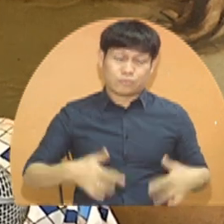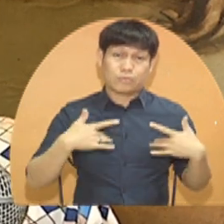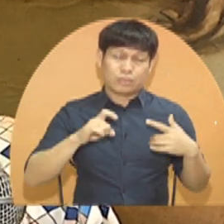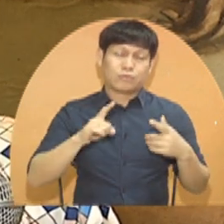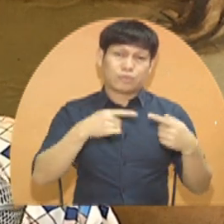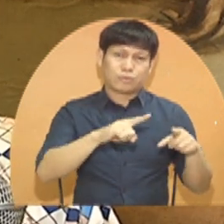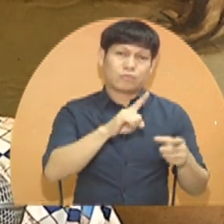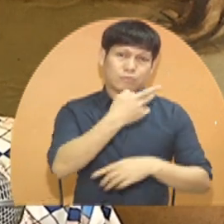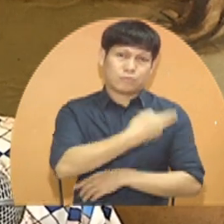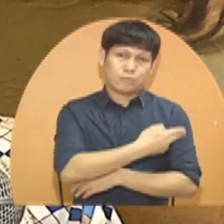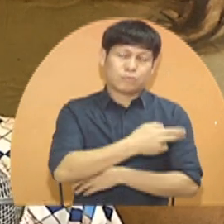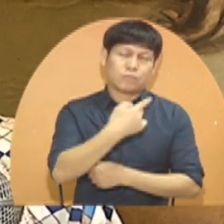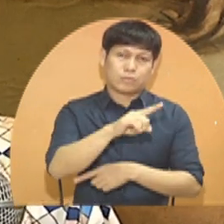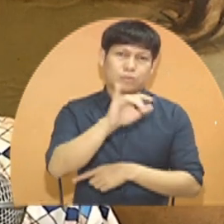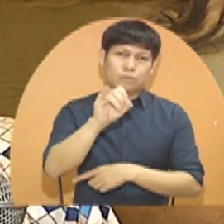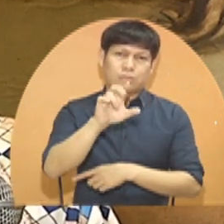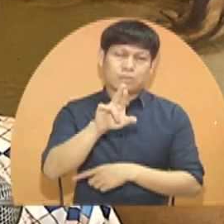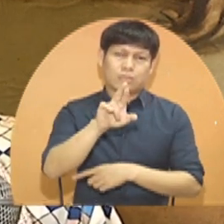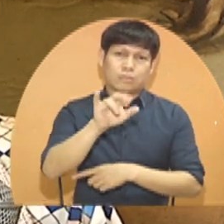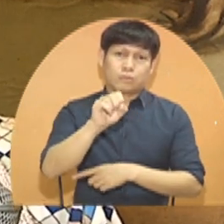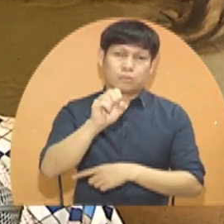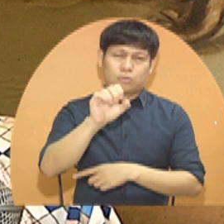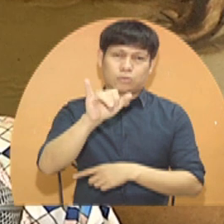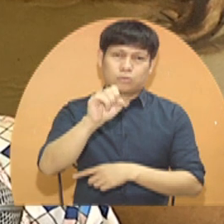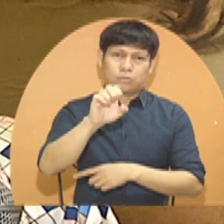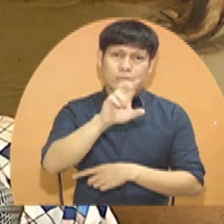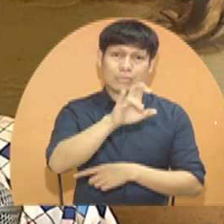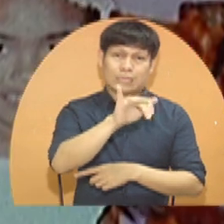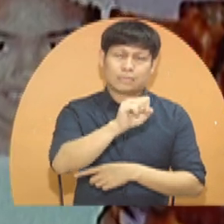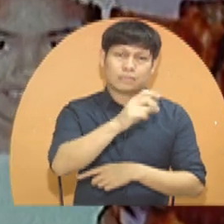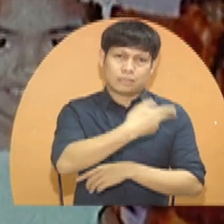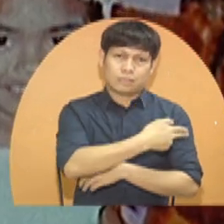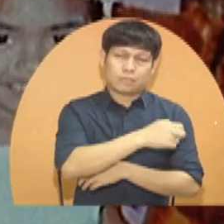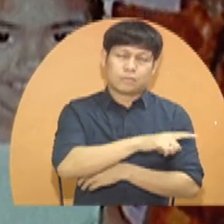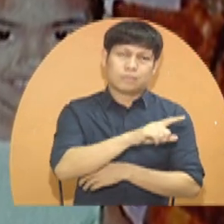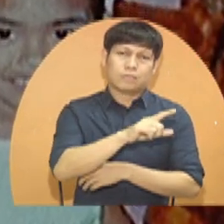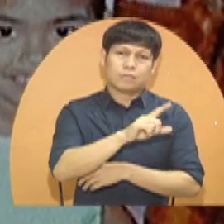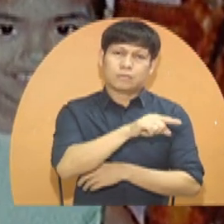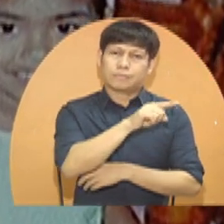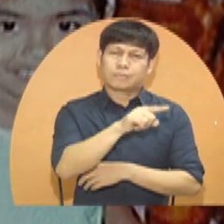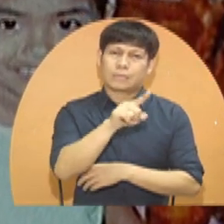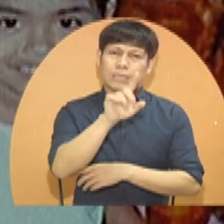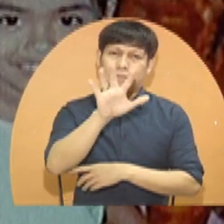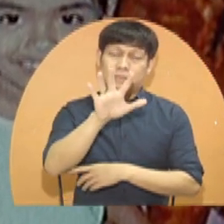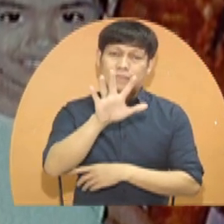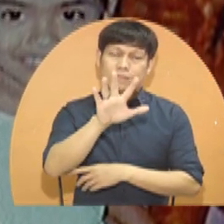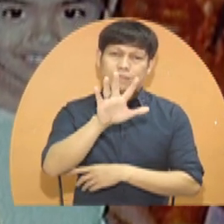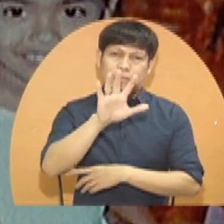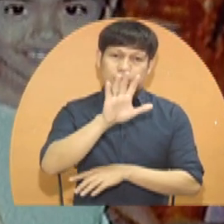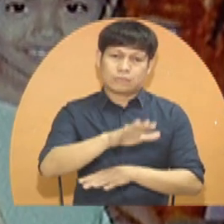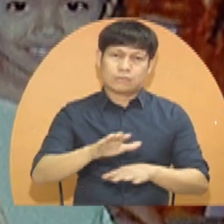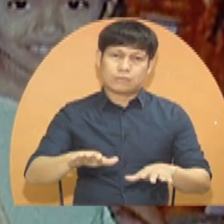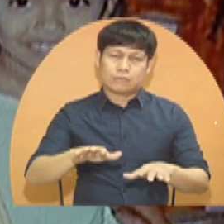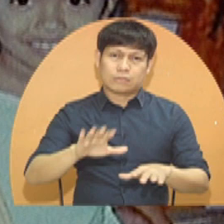ka. Nagpunta na po kami sa Jose Reyes. Yun, wala na po ako maigalaw doon. 5 ang kanyang anak,